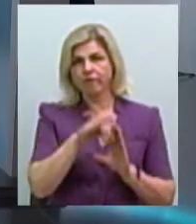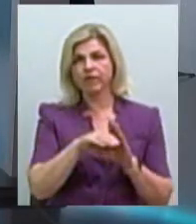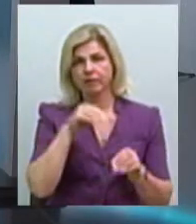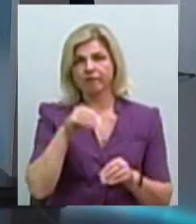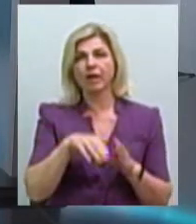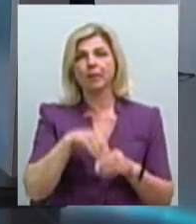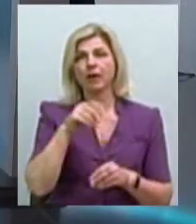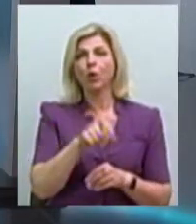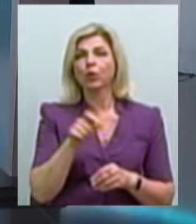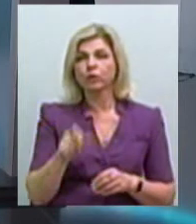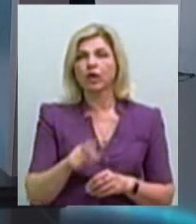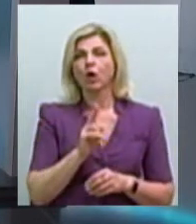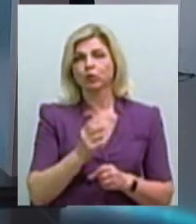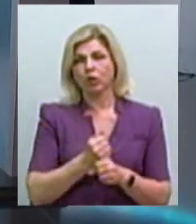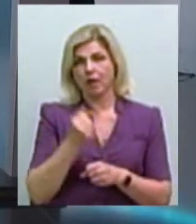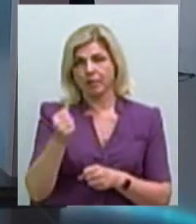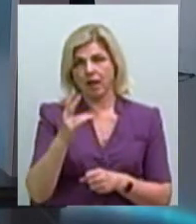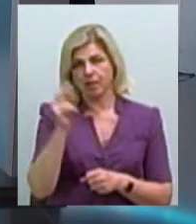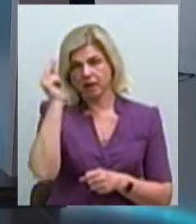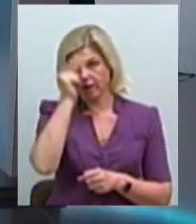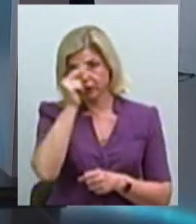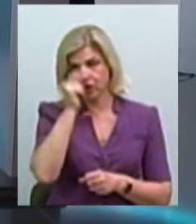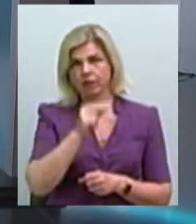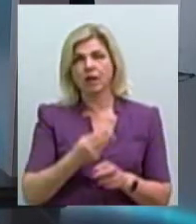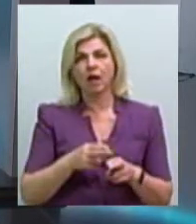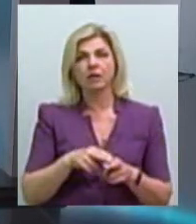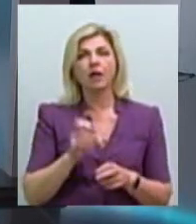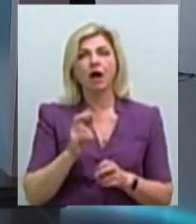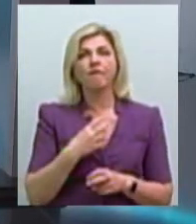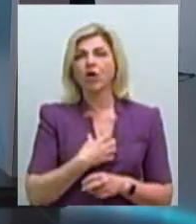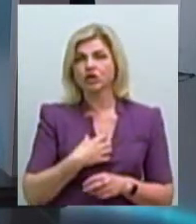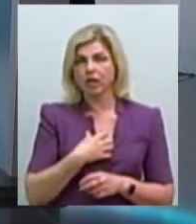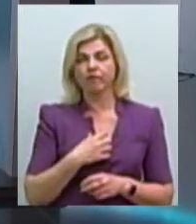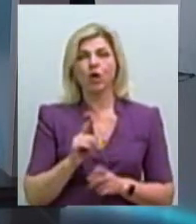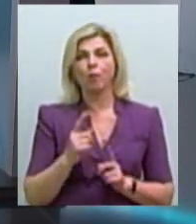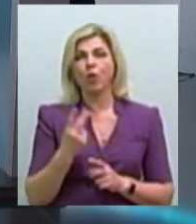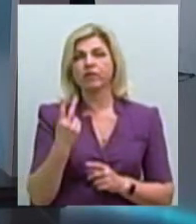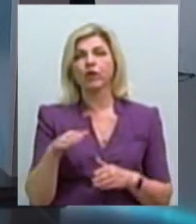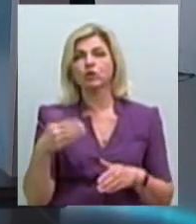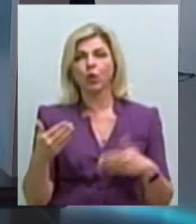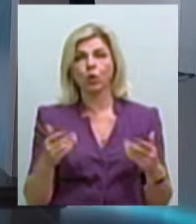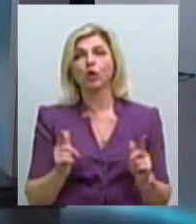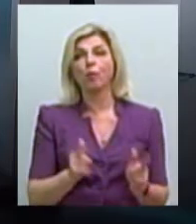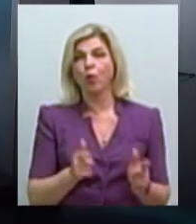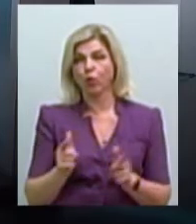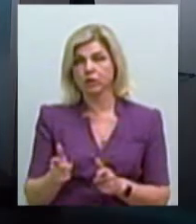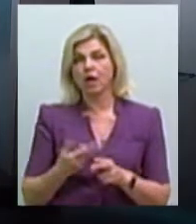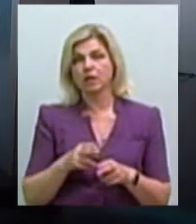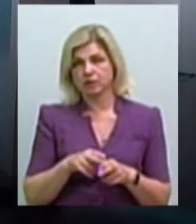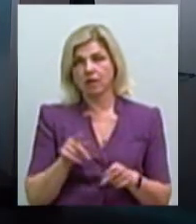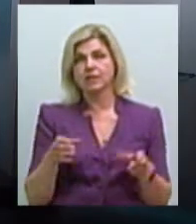вони направляються на навчання. Це, як будь-якому арбітражі, важливий момент, що обидві сторони погоджуються із саме цим